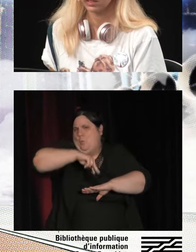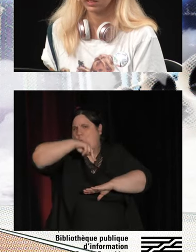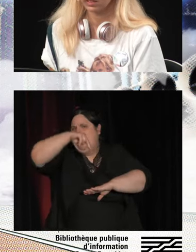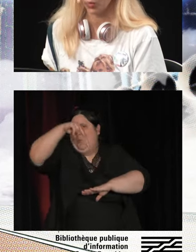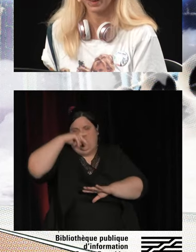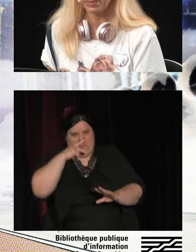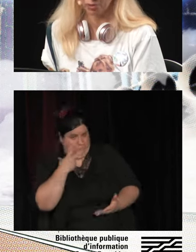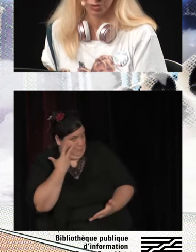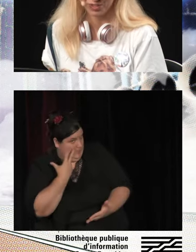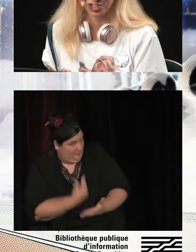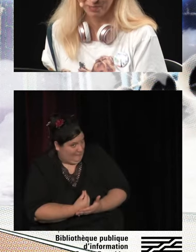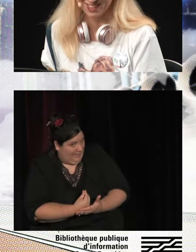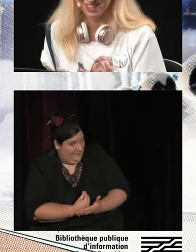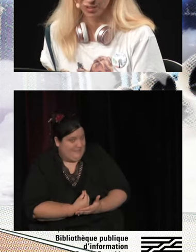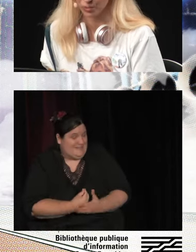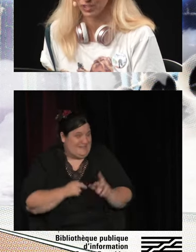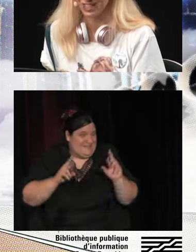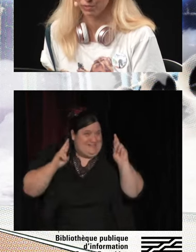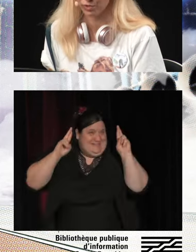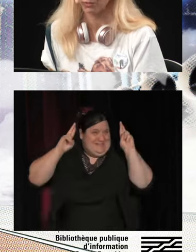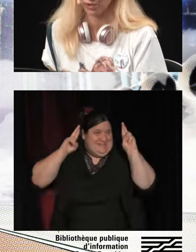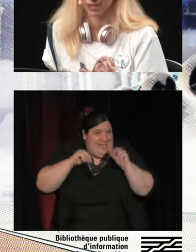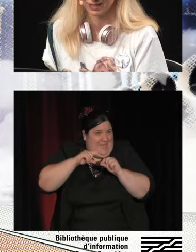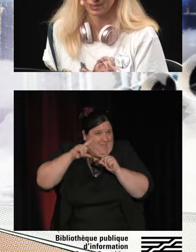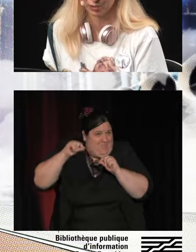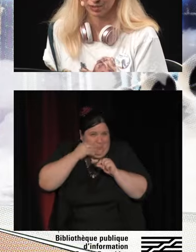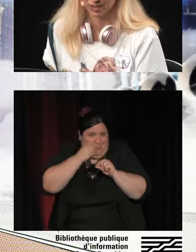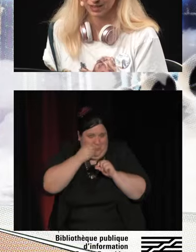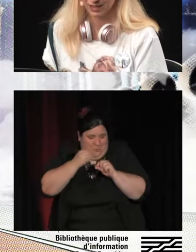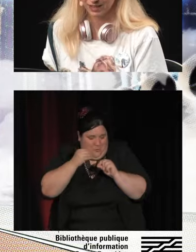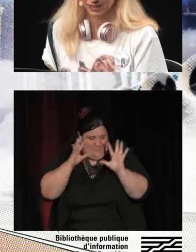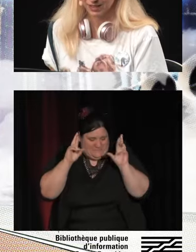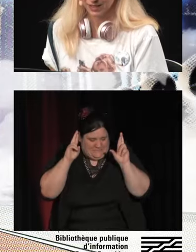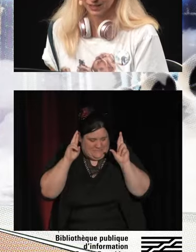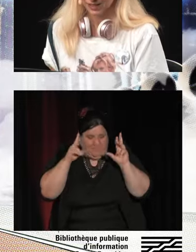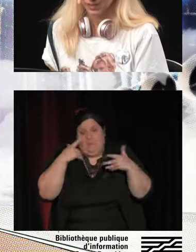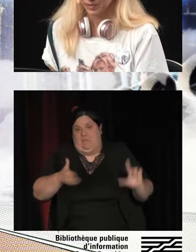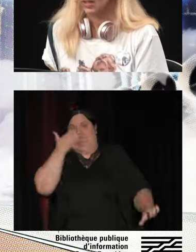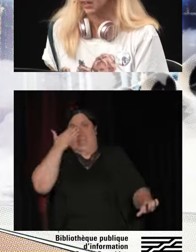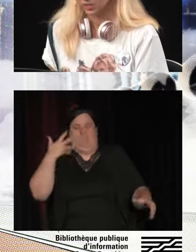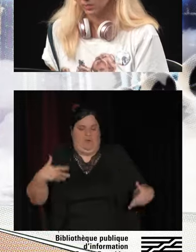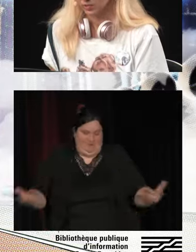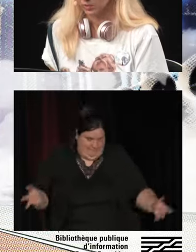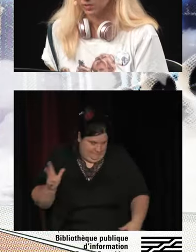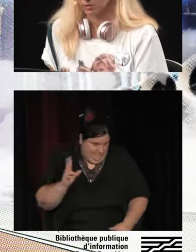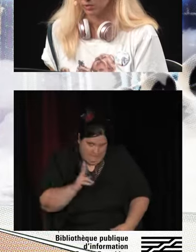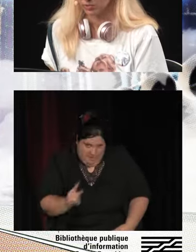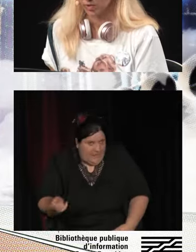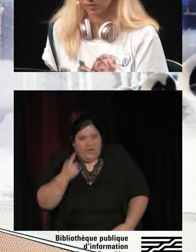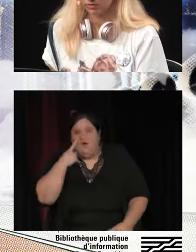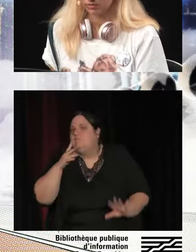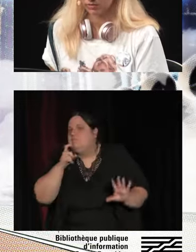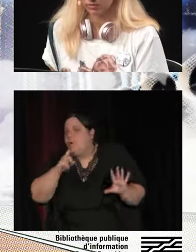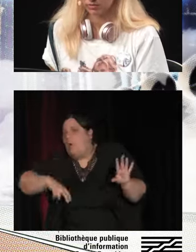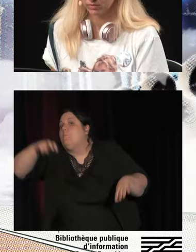sauvegarde. On prie pour que j'ai pas d'accident et qu'on garde la plume, voilà, bien sûr. C'est pas grave, on n'avait pas commencé le niveau, on